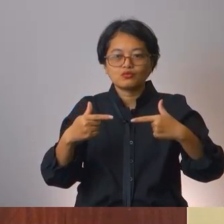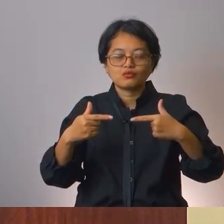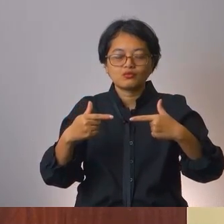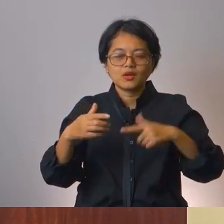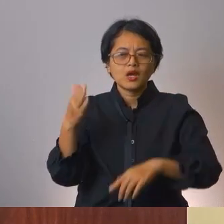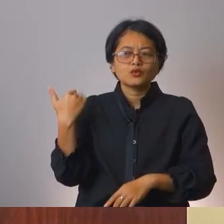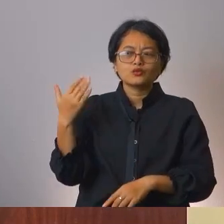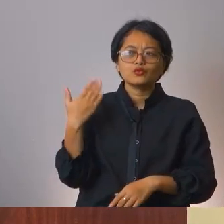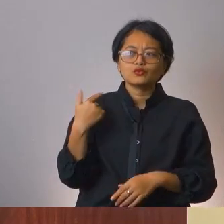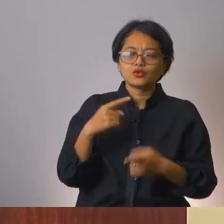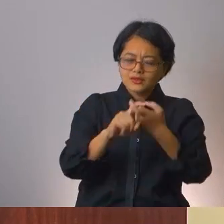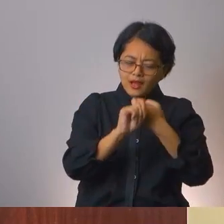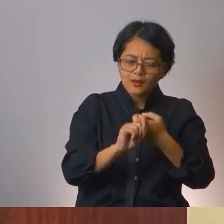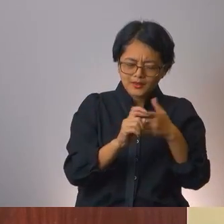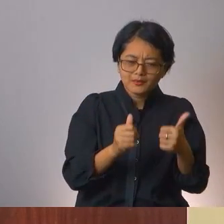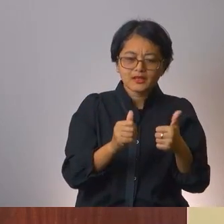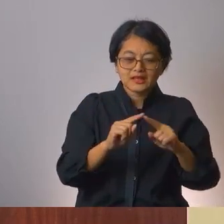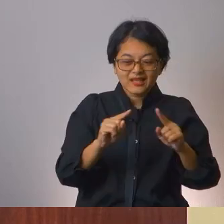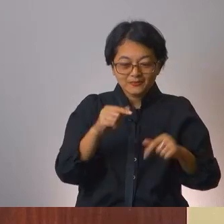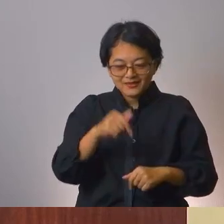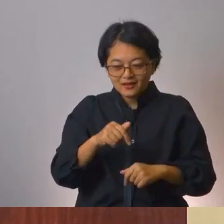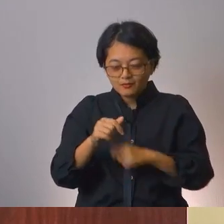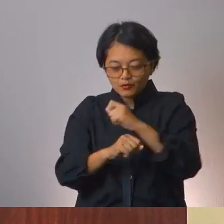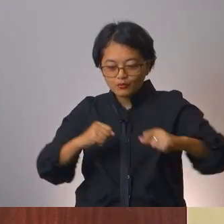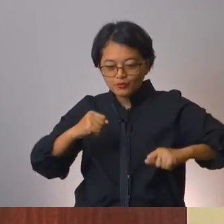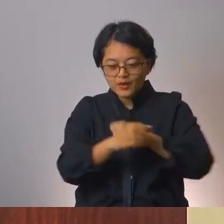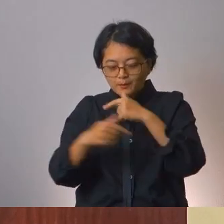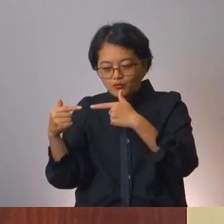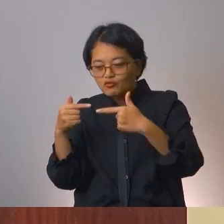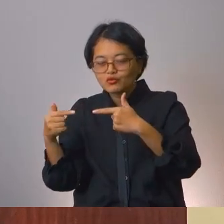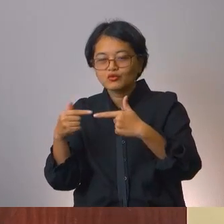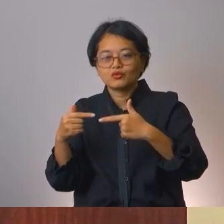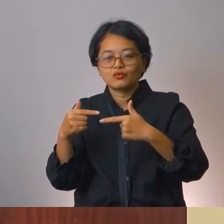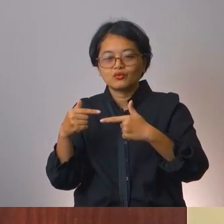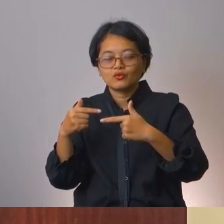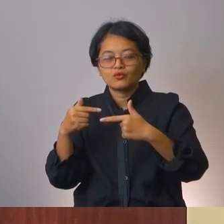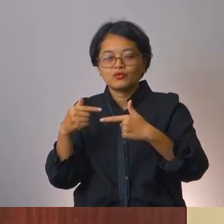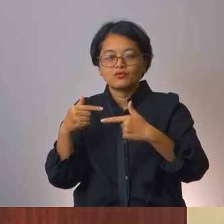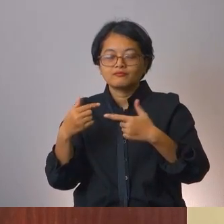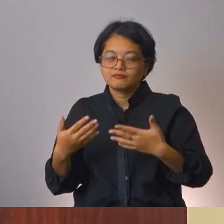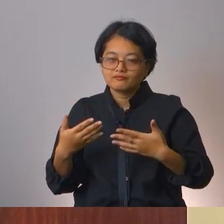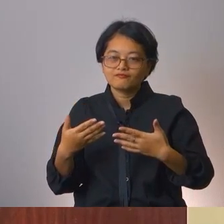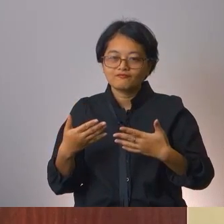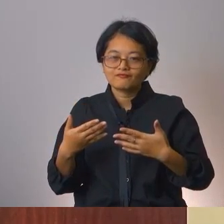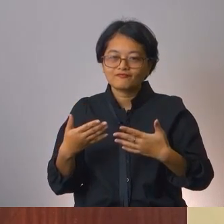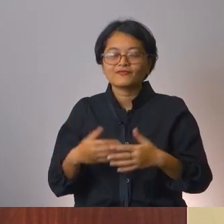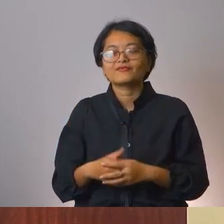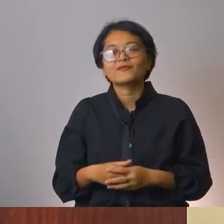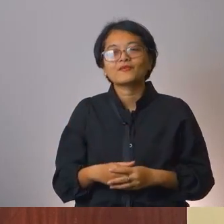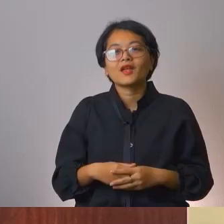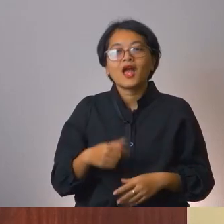Ya, persahabatan tentu saja bisa bubar. Tapi saya mau katakan bahwa obat